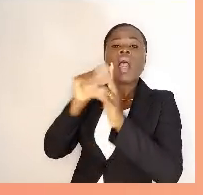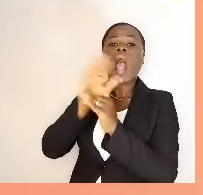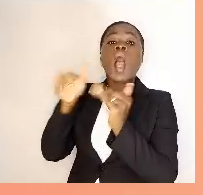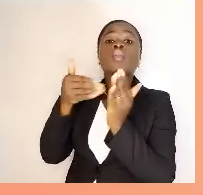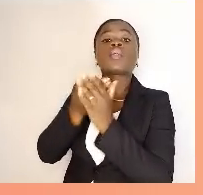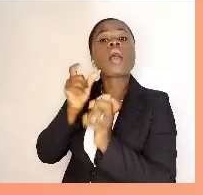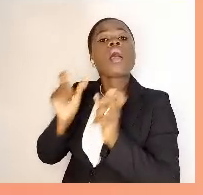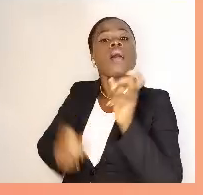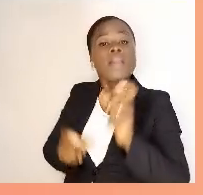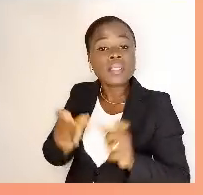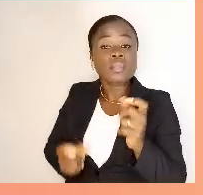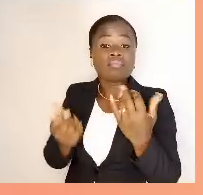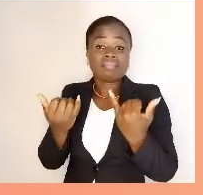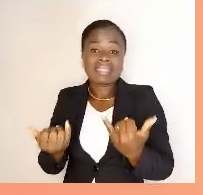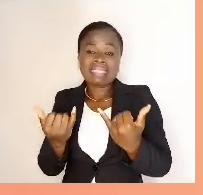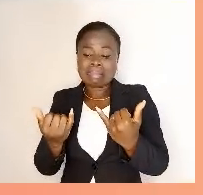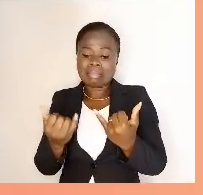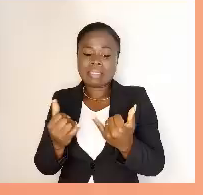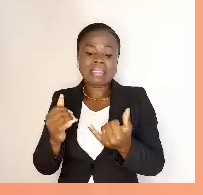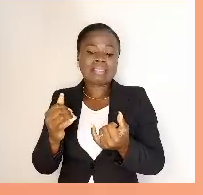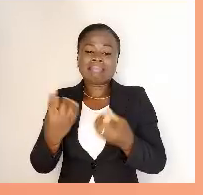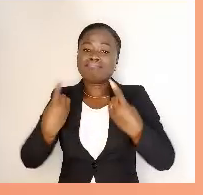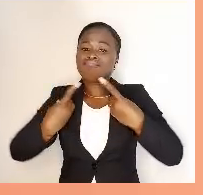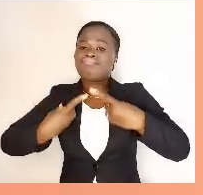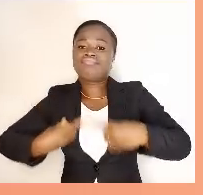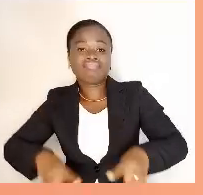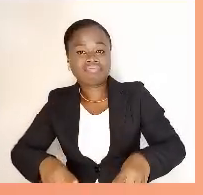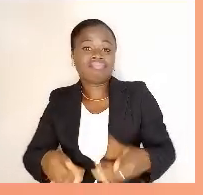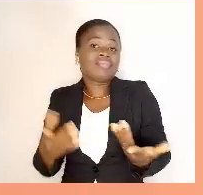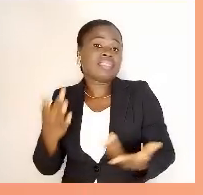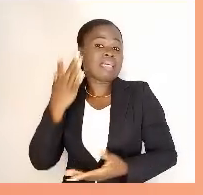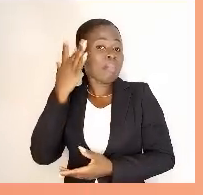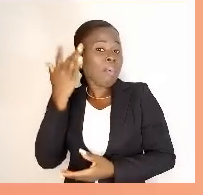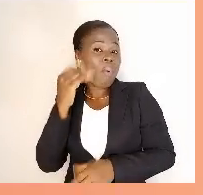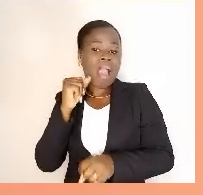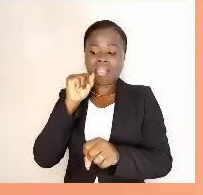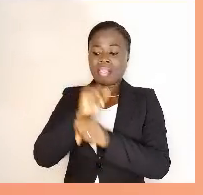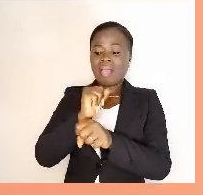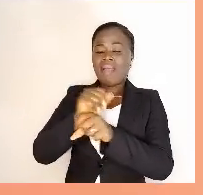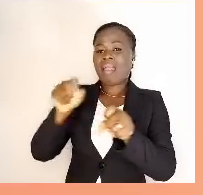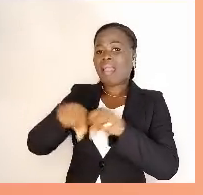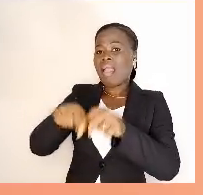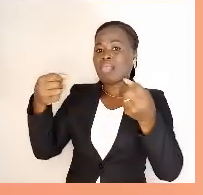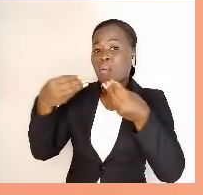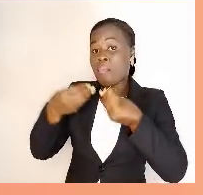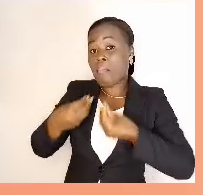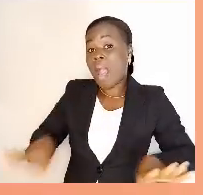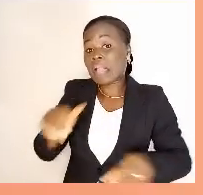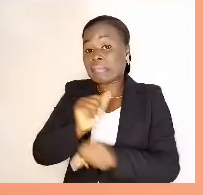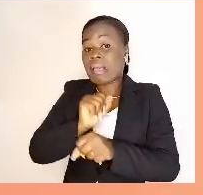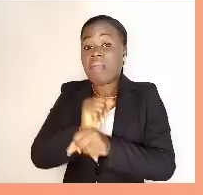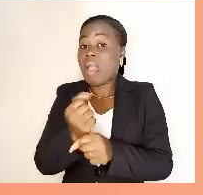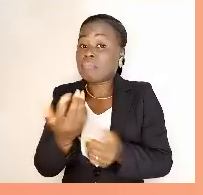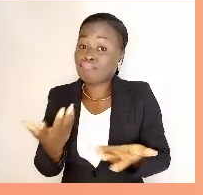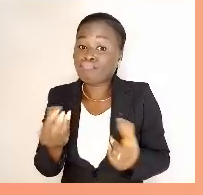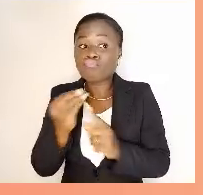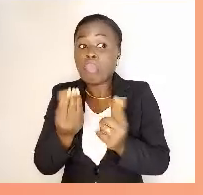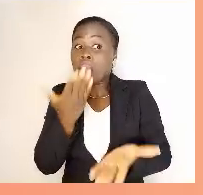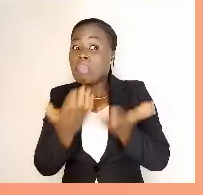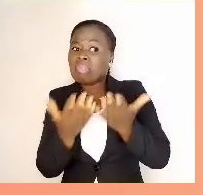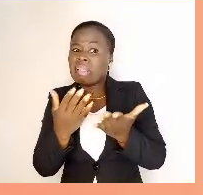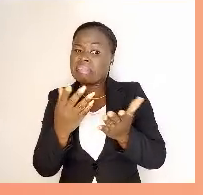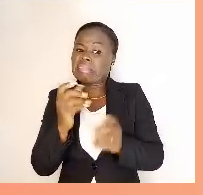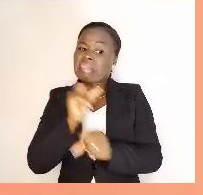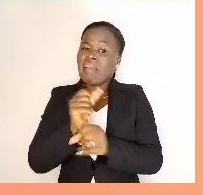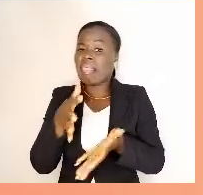toutes celles et tous ceux plongés aujourd'hui dans la détresse parce que leurs emplois sont perdus